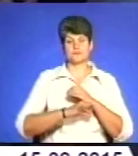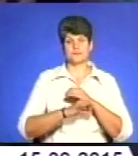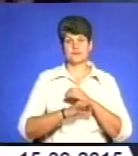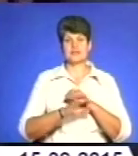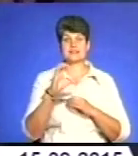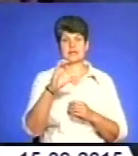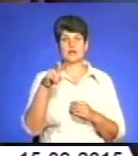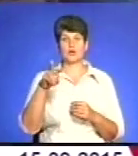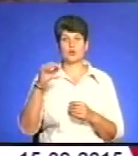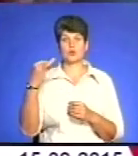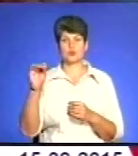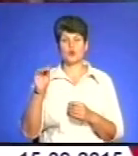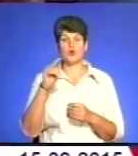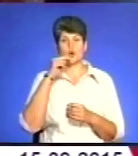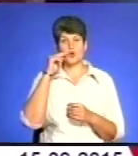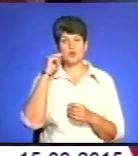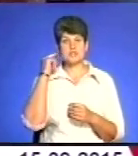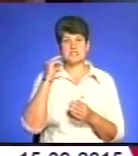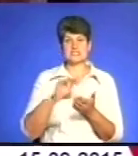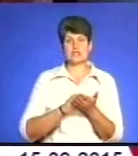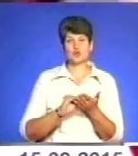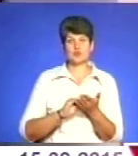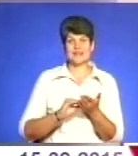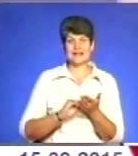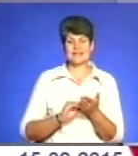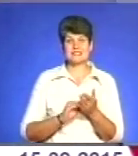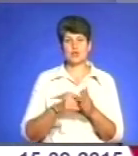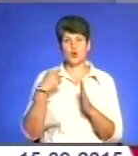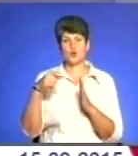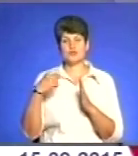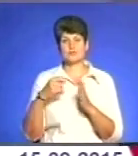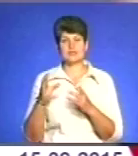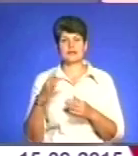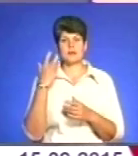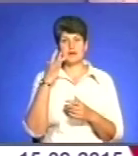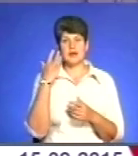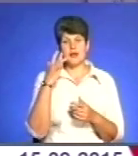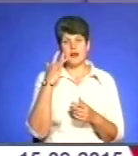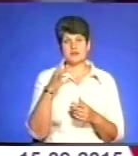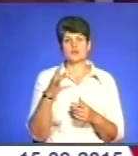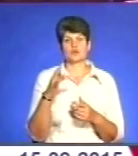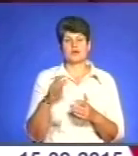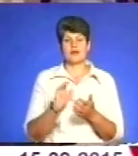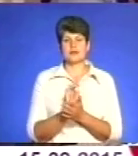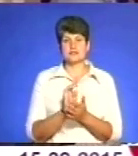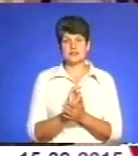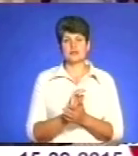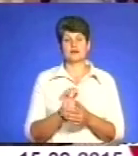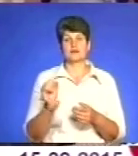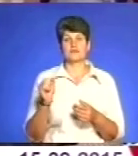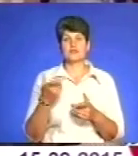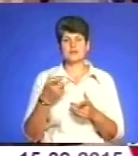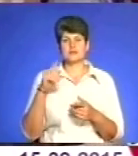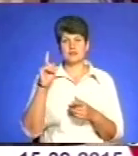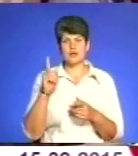Сергій Лойко – російський журналіст, письменник, перекладач, фотограф, кореспондент американської газети «Лос-Анджелес Тайм», знаний у світі як автор статей